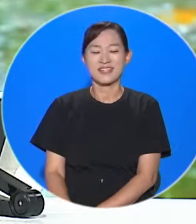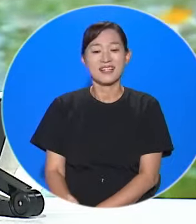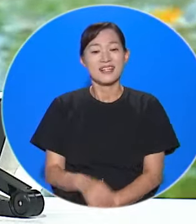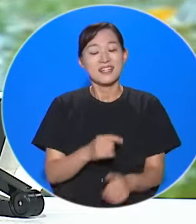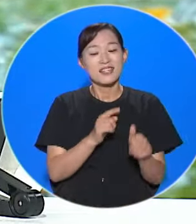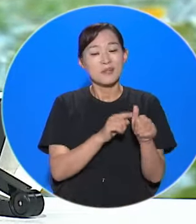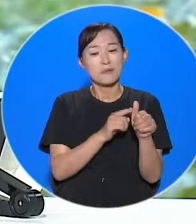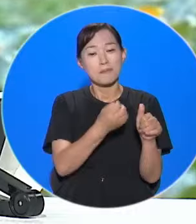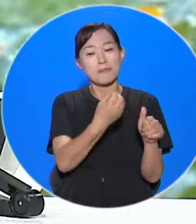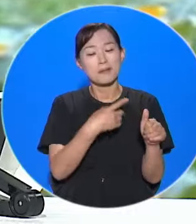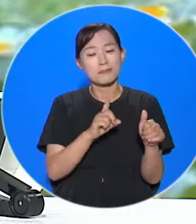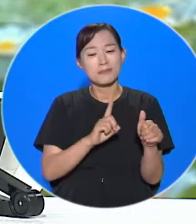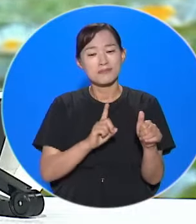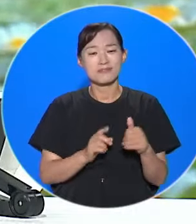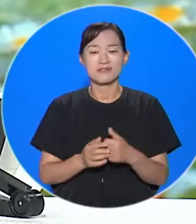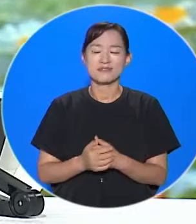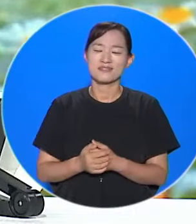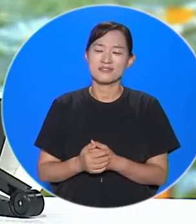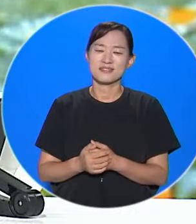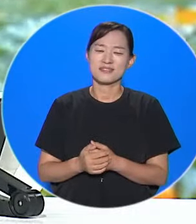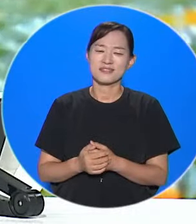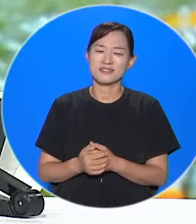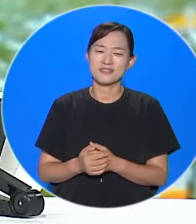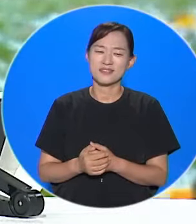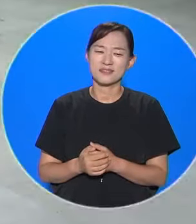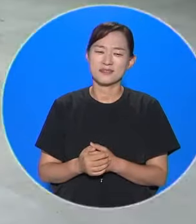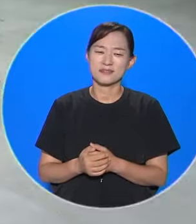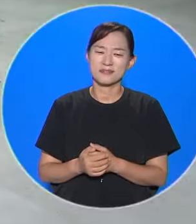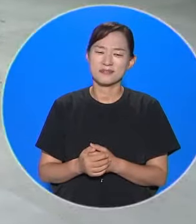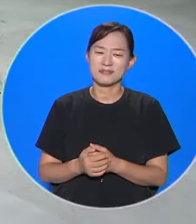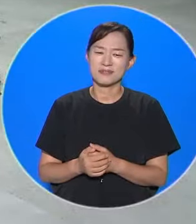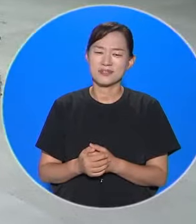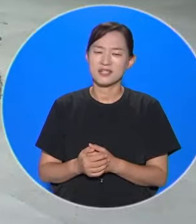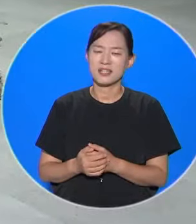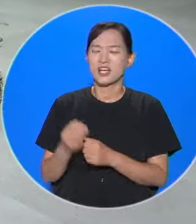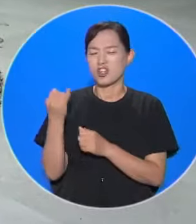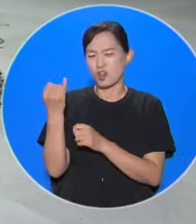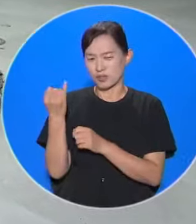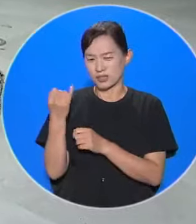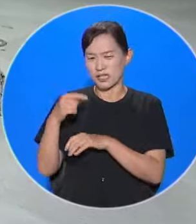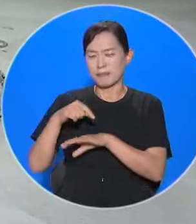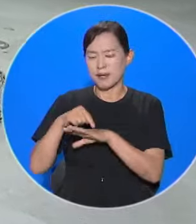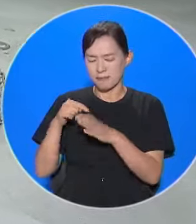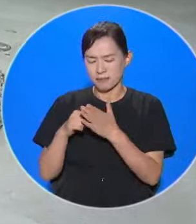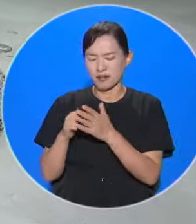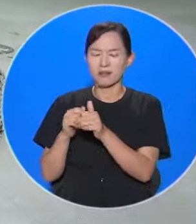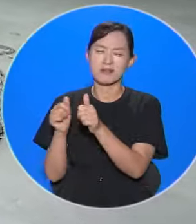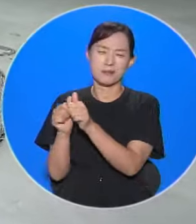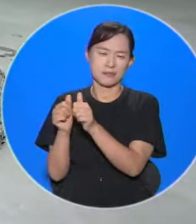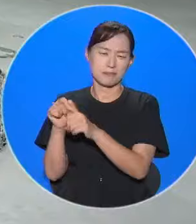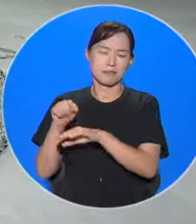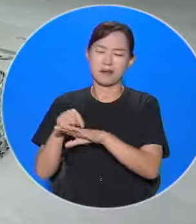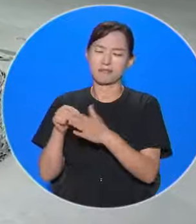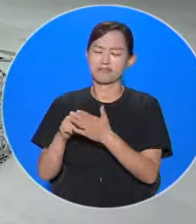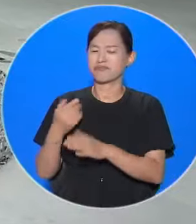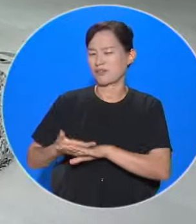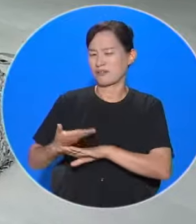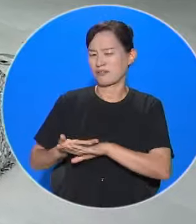그때 남편분이 어떻게 반응하세요? 근데 이게 여자의 마음과 좀 남자의 마음은 조금 다른 것